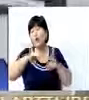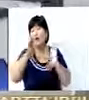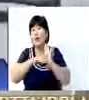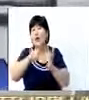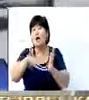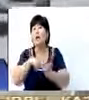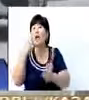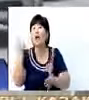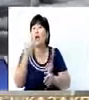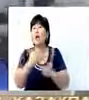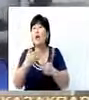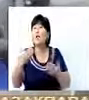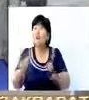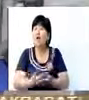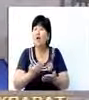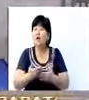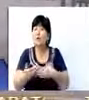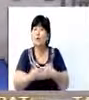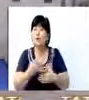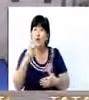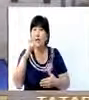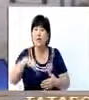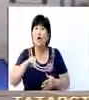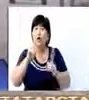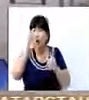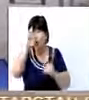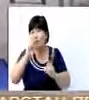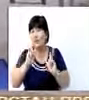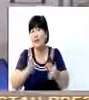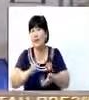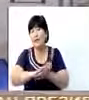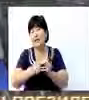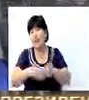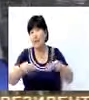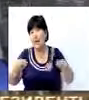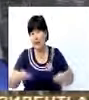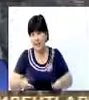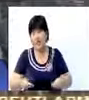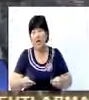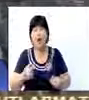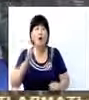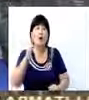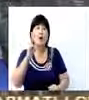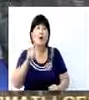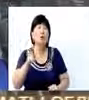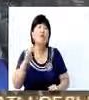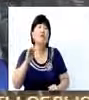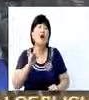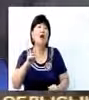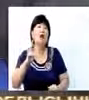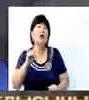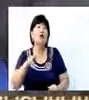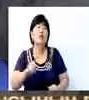қаланың коммуналдық саласын жаңғыртуға жуырда екі ел үкіметаралық отырыста келісімге келді. Енді Байқоңырдағы инфрақұрылым